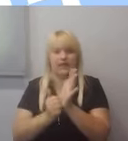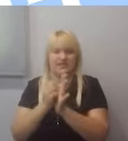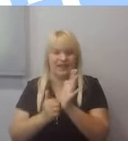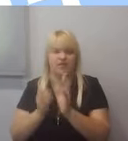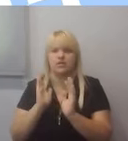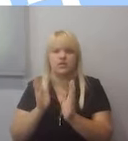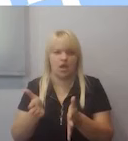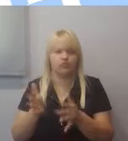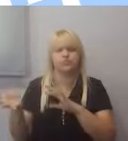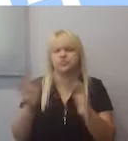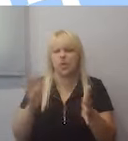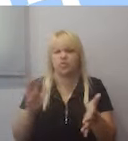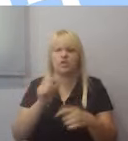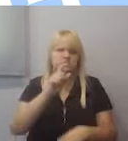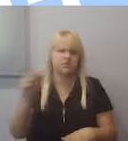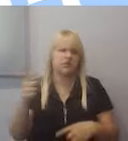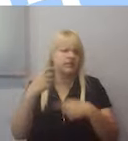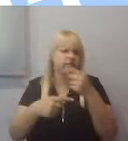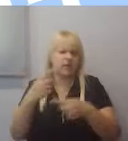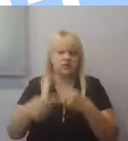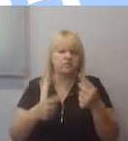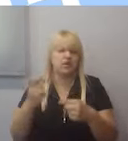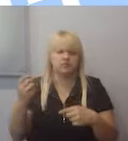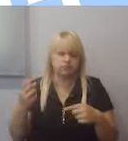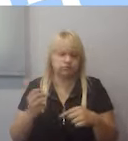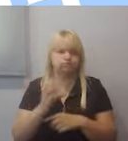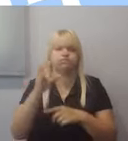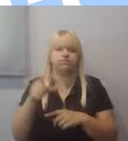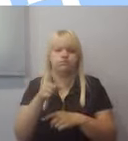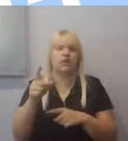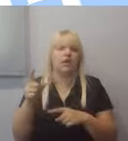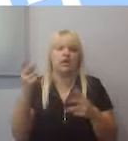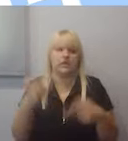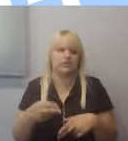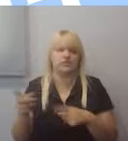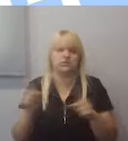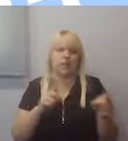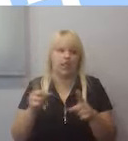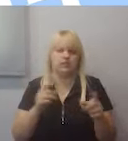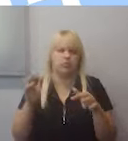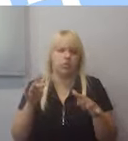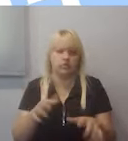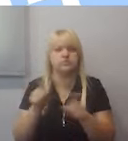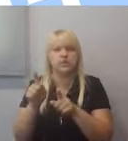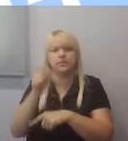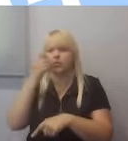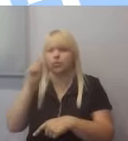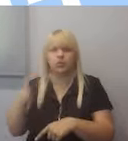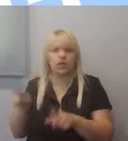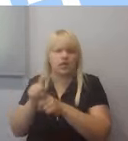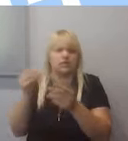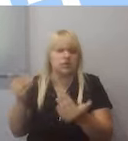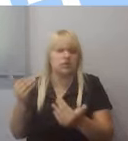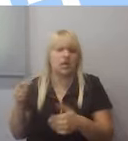kādā brīdī vienmēr ieslēdzā krīzes menedžmenta procesi mēs to redzam ukrainā arī pašlaik kara darbība